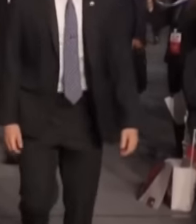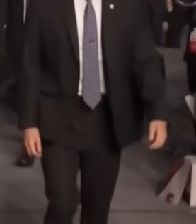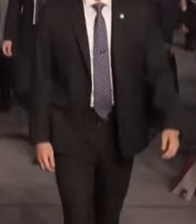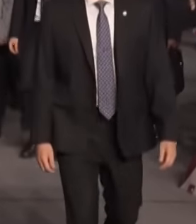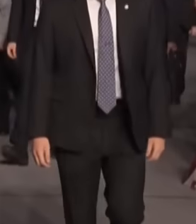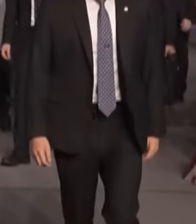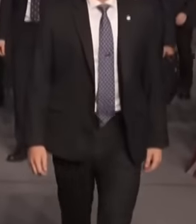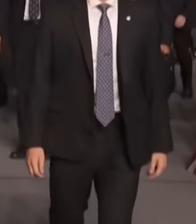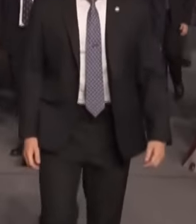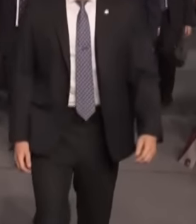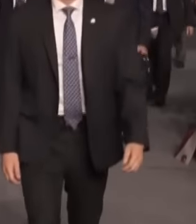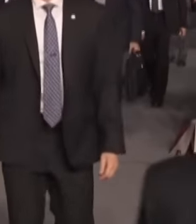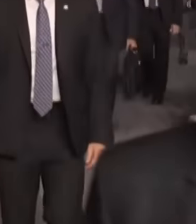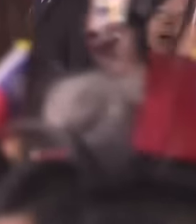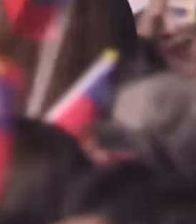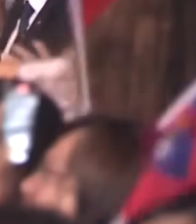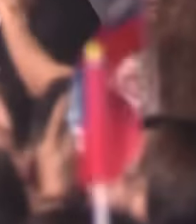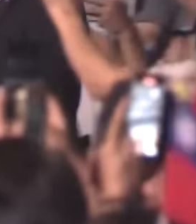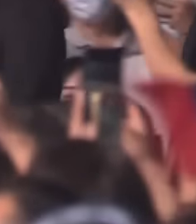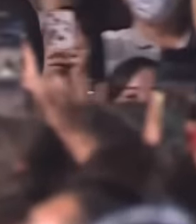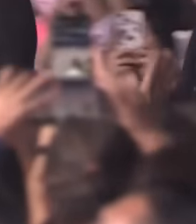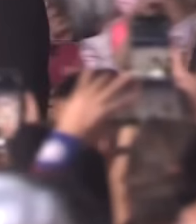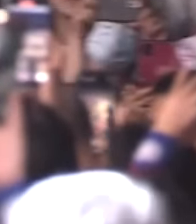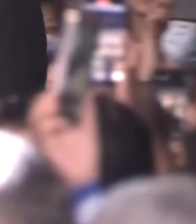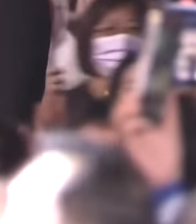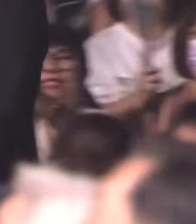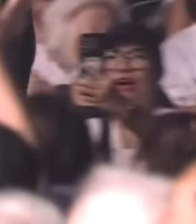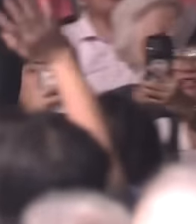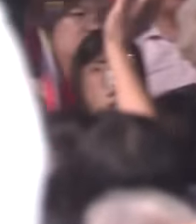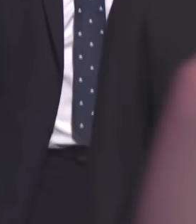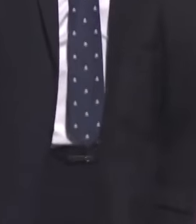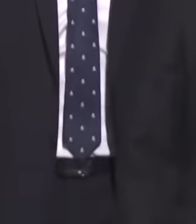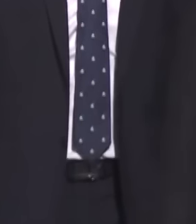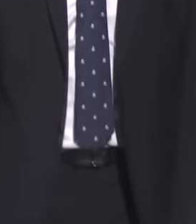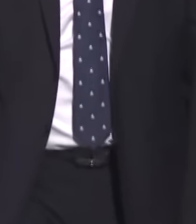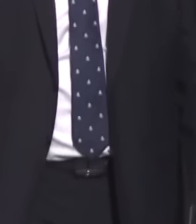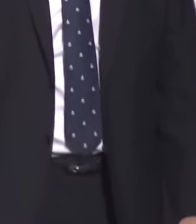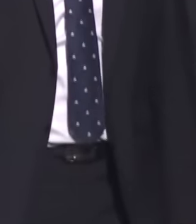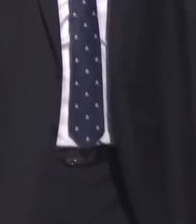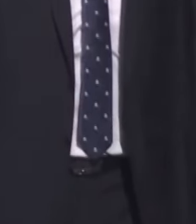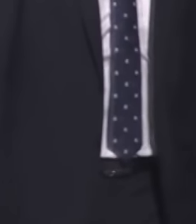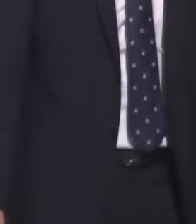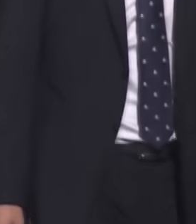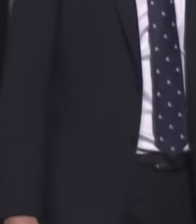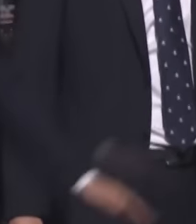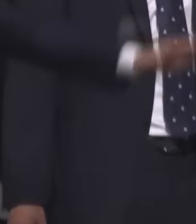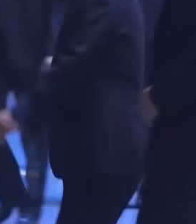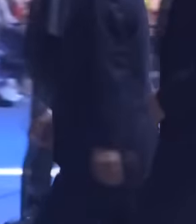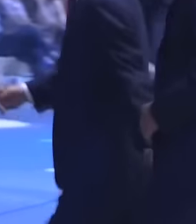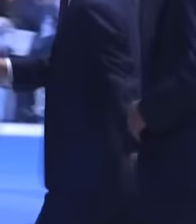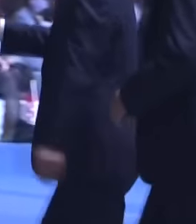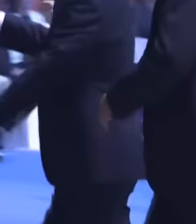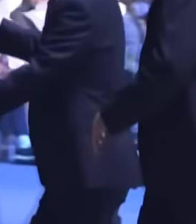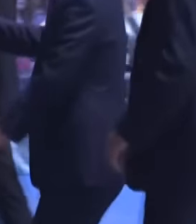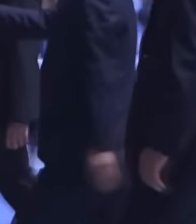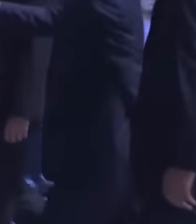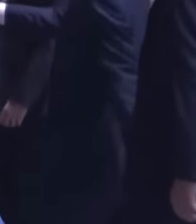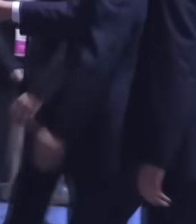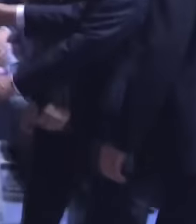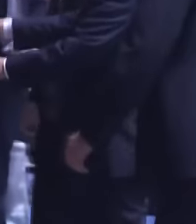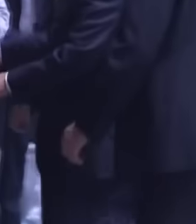来，他的金句连连哈，从这个中华民国跟中华人民共和国互不隶属开始，对不对？到什么爱魂条